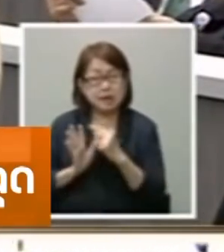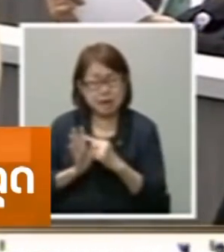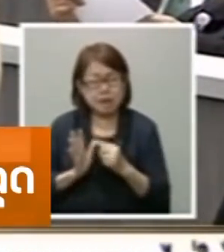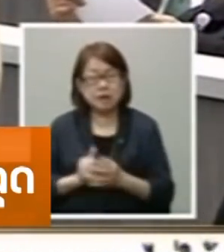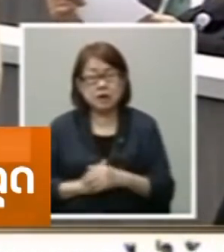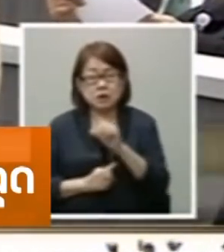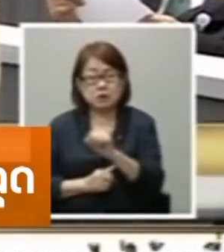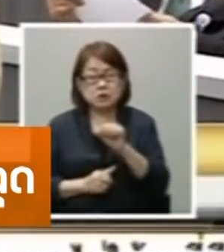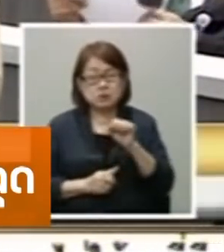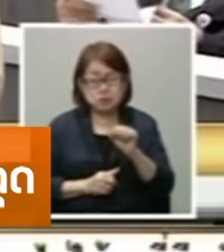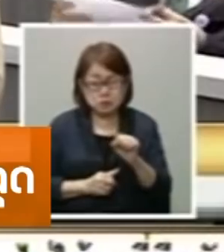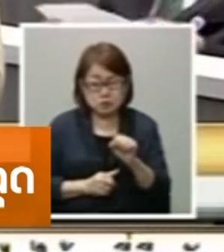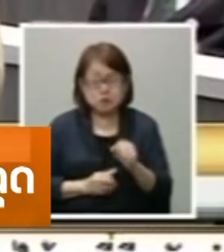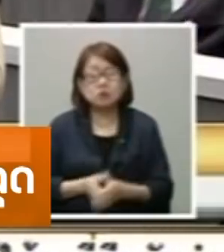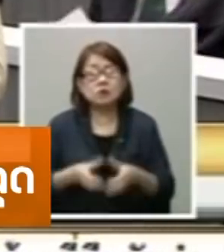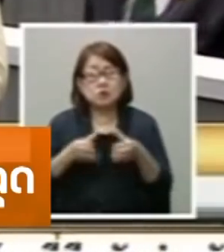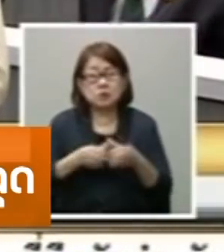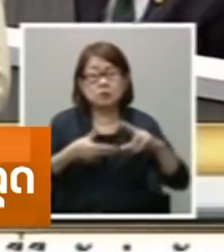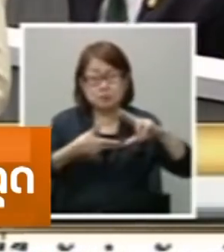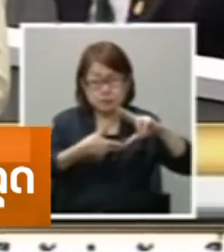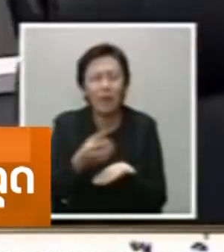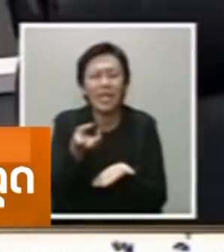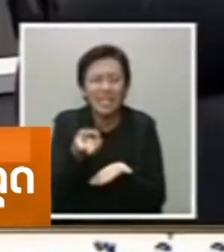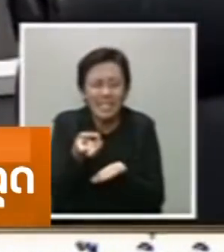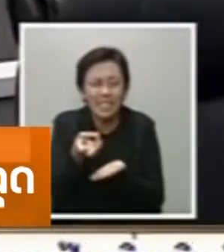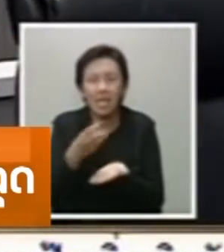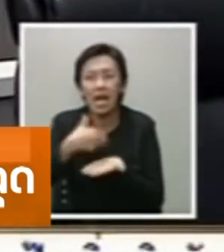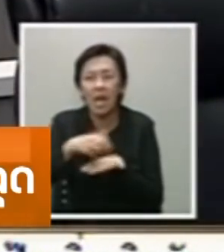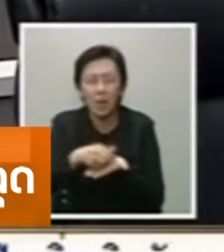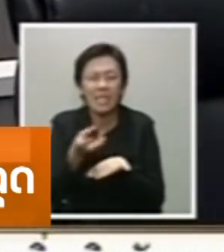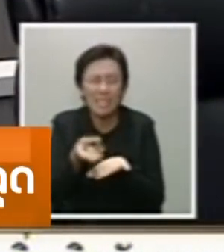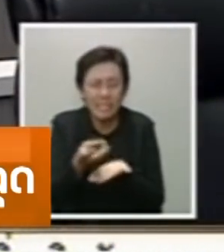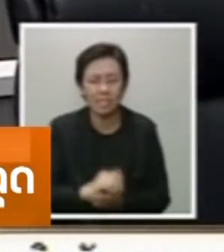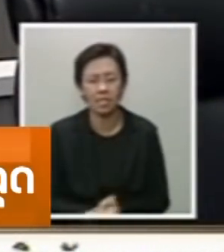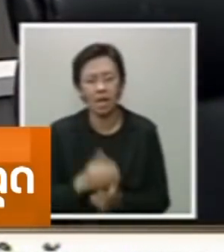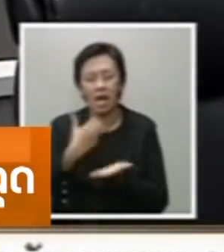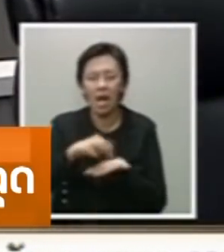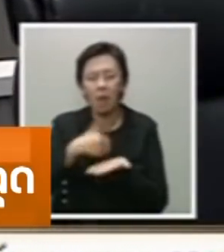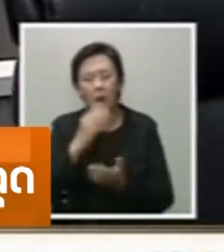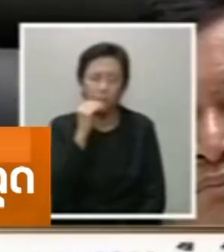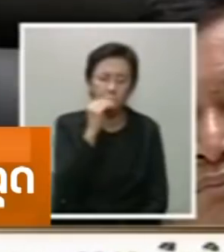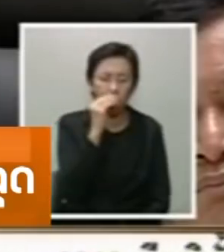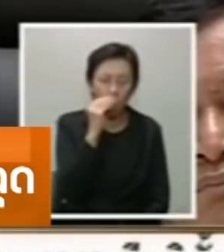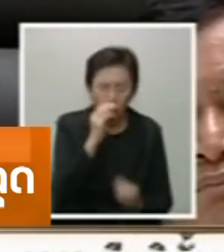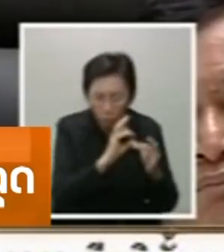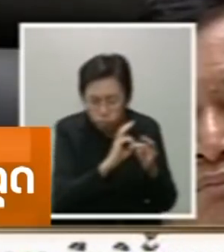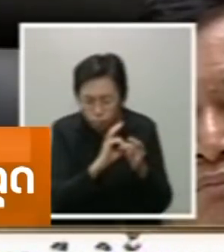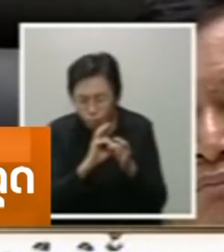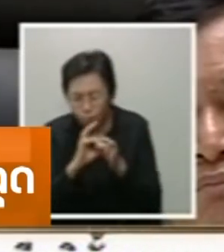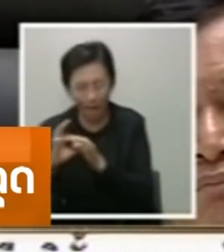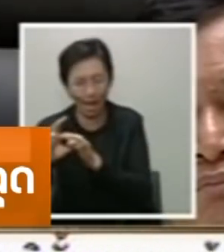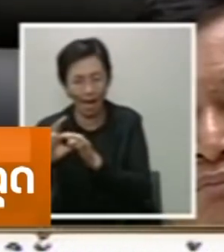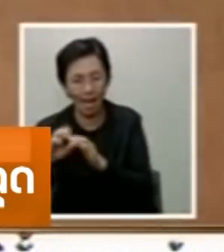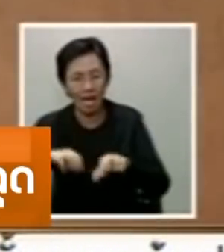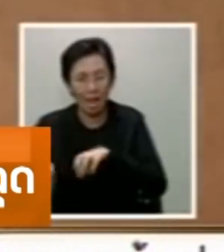ดิสเครดิตไฟล์ค้าแล้วก็กลัวเรื่องอะไรพูดว่าเพราะกลัวอยู่ 2-3เรื่องนะครับเรื่องที่ 1คือเรื่องเศรษฐกิจเลยสองคือเรื่องโควิชแล้วได้สาร